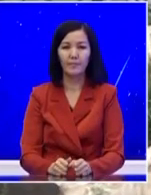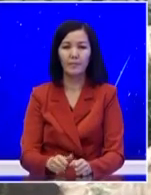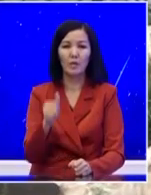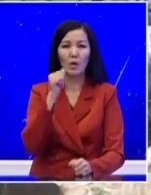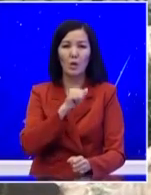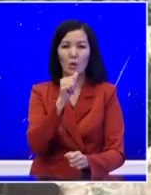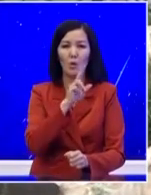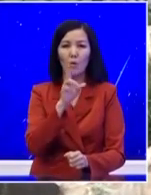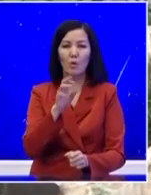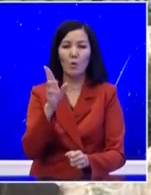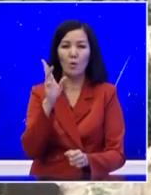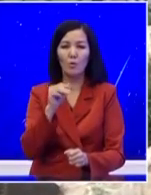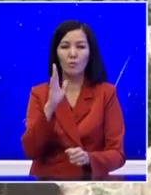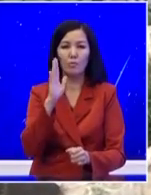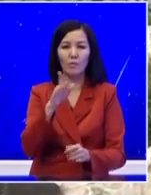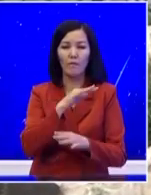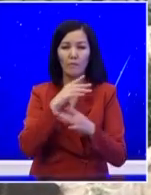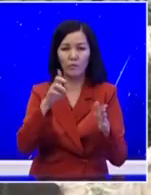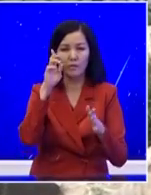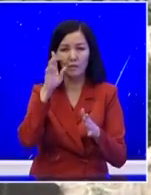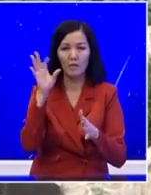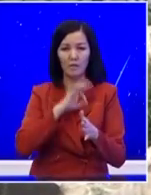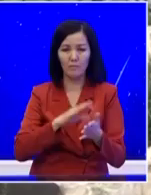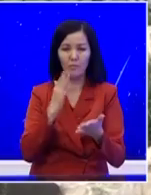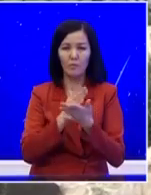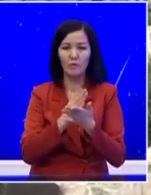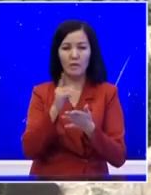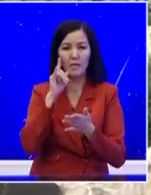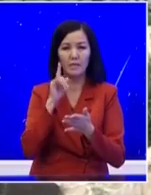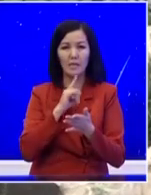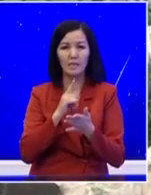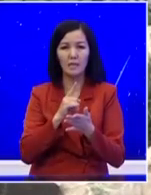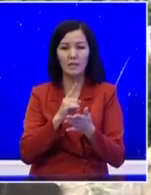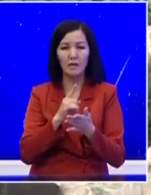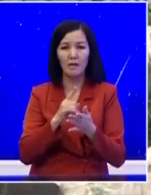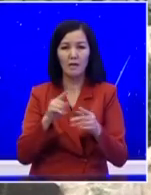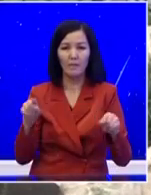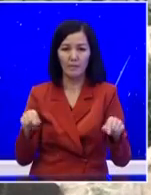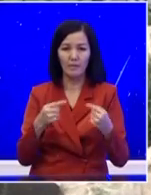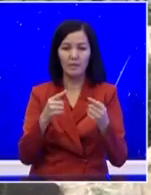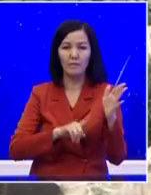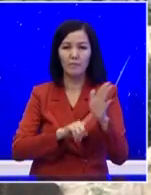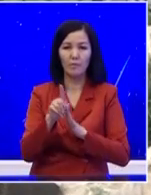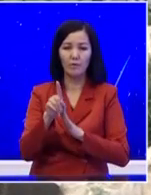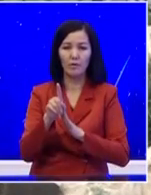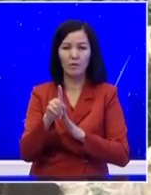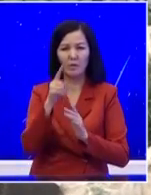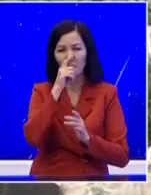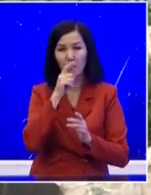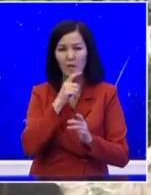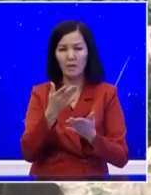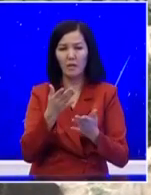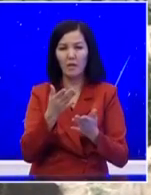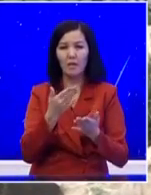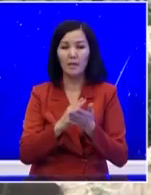QR-таблички – это шаг в будущее. Во многих странах мира он уже давно имеется. В Казахстане он тоже внедряется последние годы. Многие могут не понять, для чего они нужны.